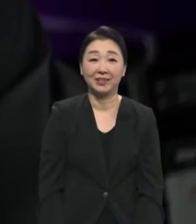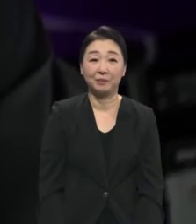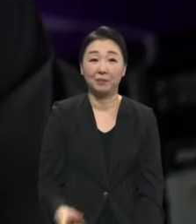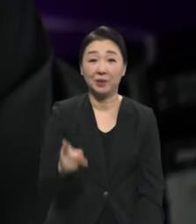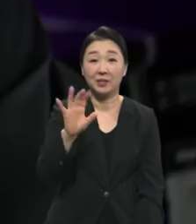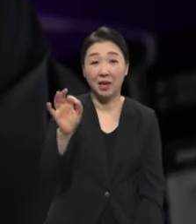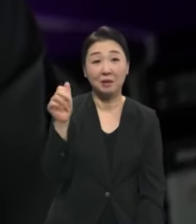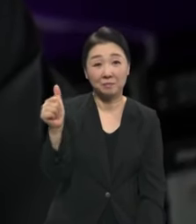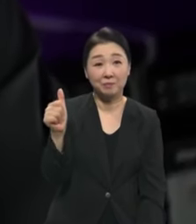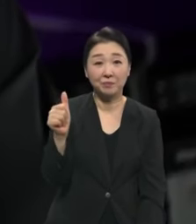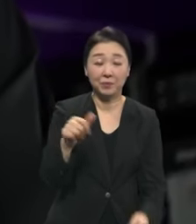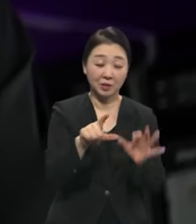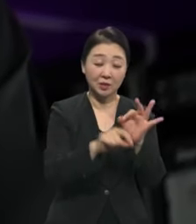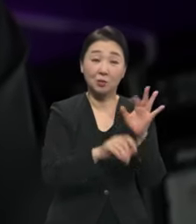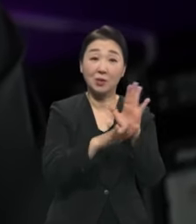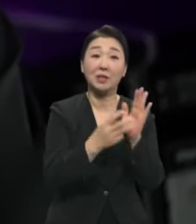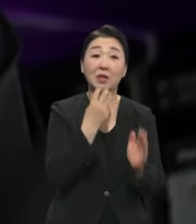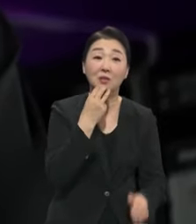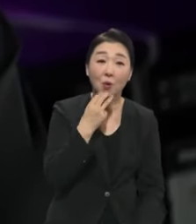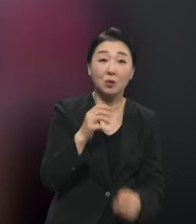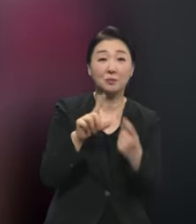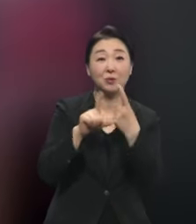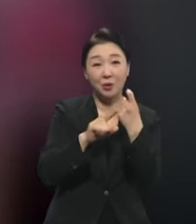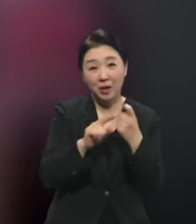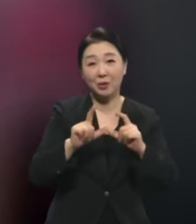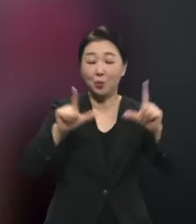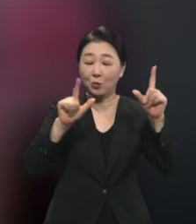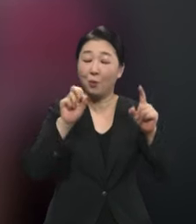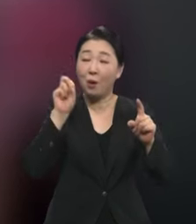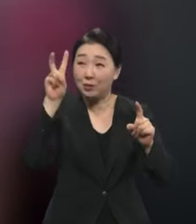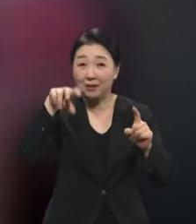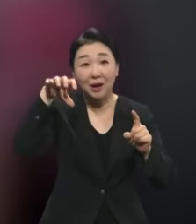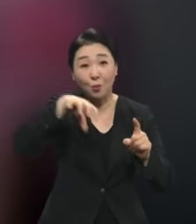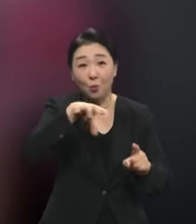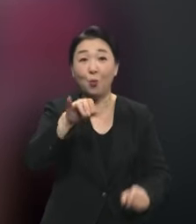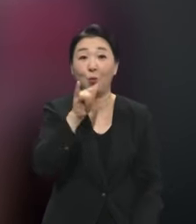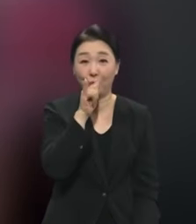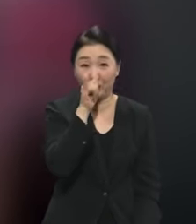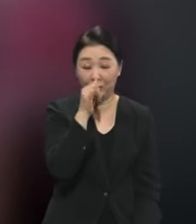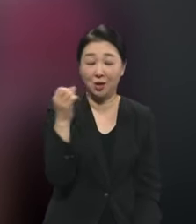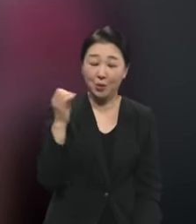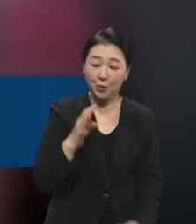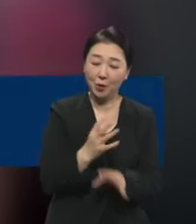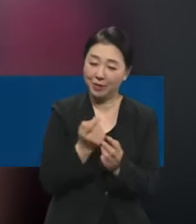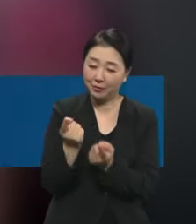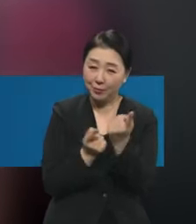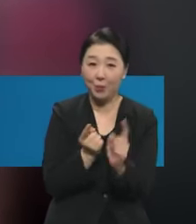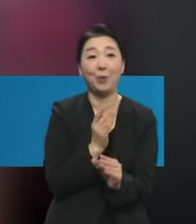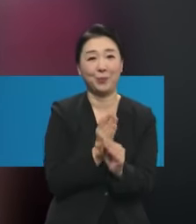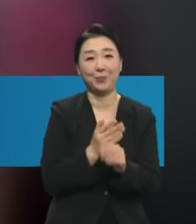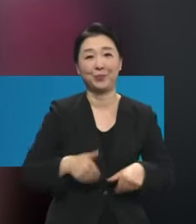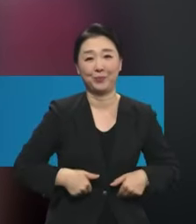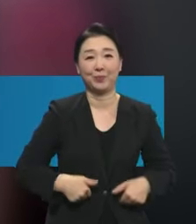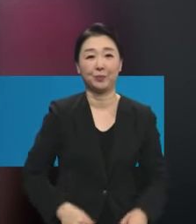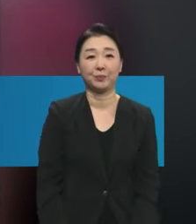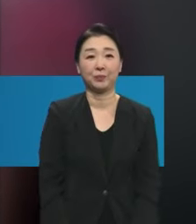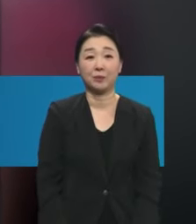프로듀서는 10월에 서울, 11월에 도쿄와 오사카에서 공연이 있을 예정이고 차차 일정을 조율해야 한다고